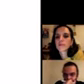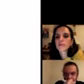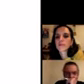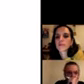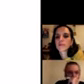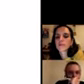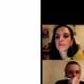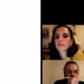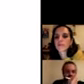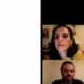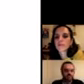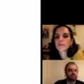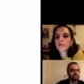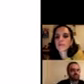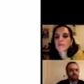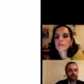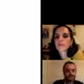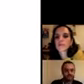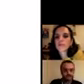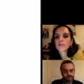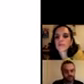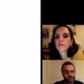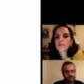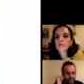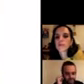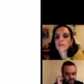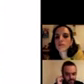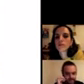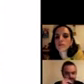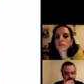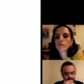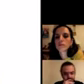deneyi, Türkiye'de yapılan bir deney olarak o çerçevede göstermek istiyorum.